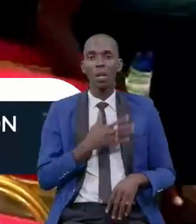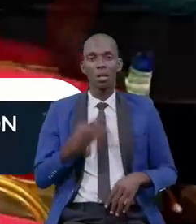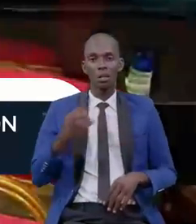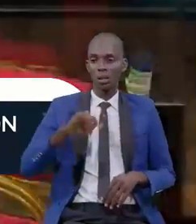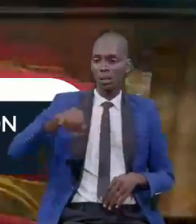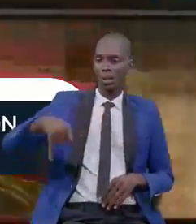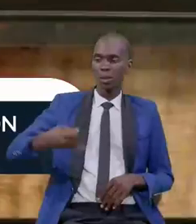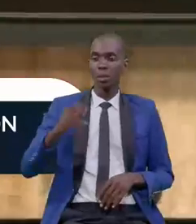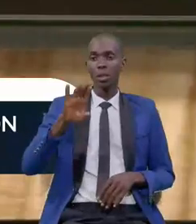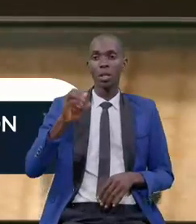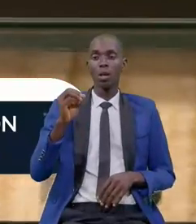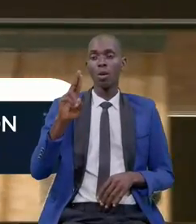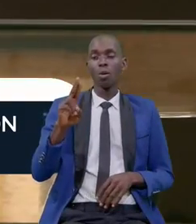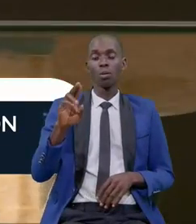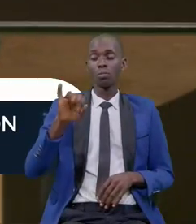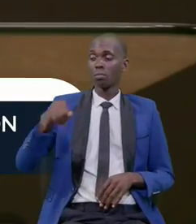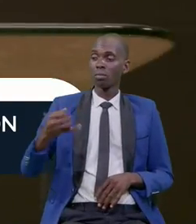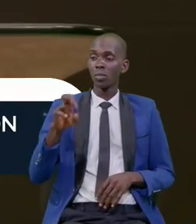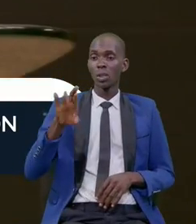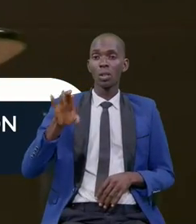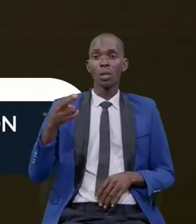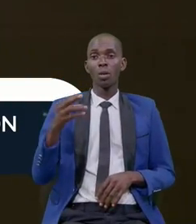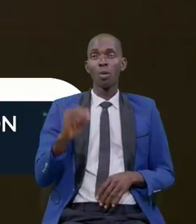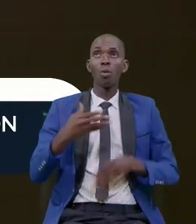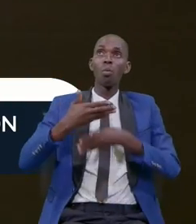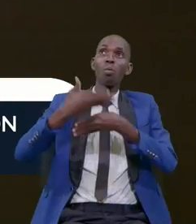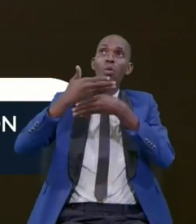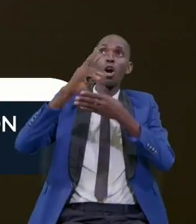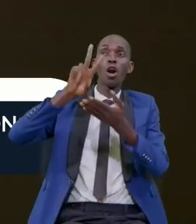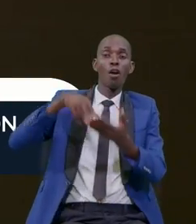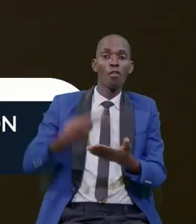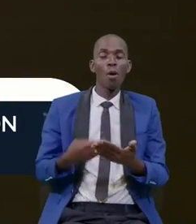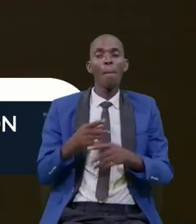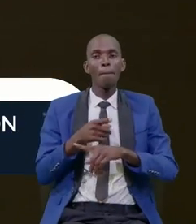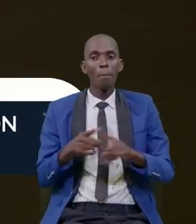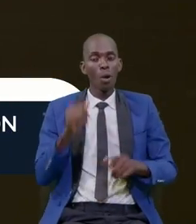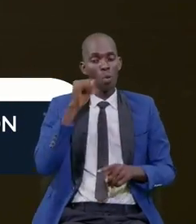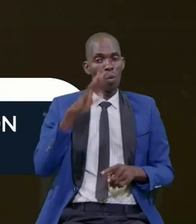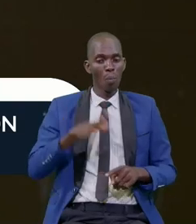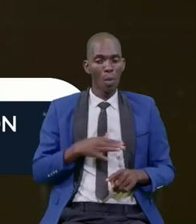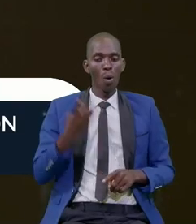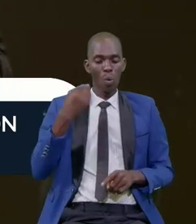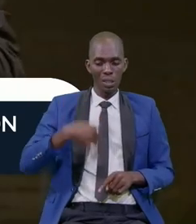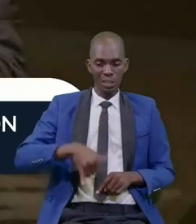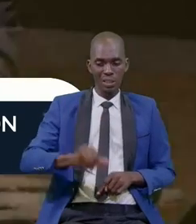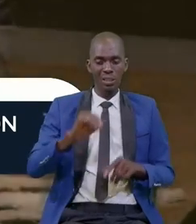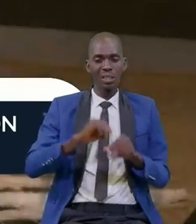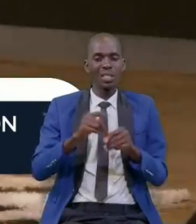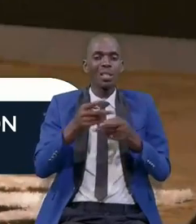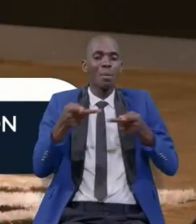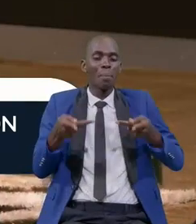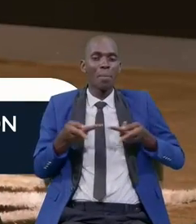les murailles de Jéricho étaient tombées, elle était là où les espions